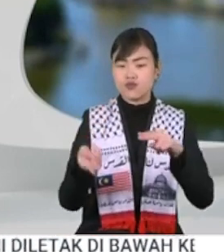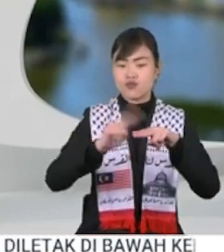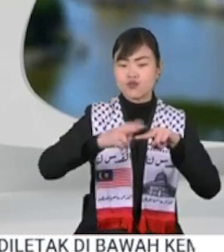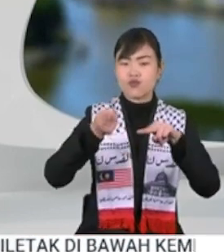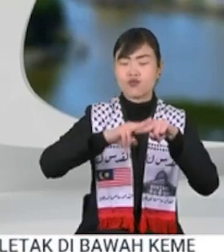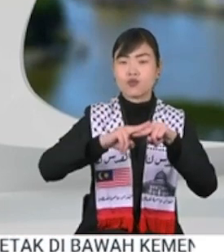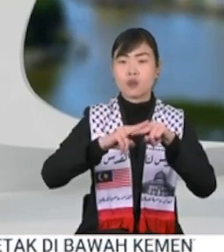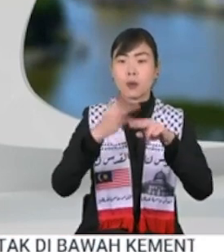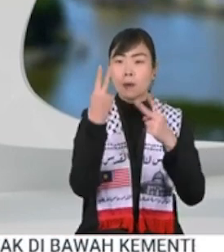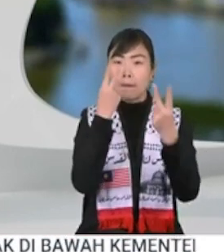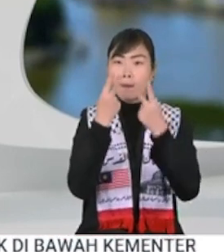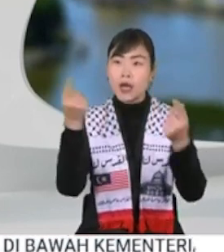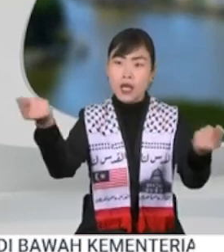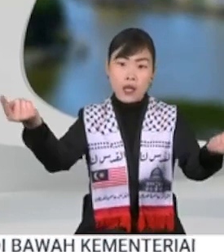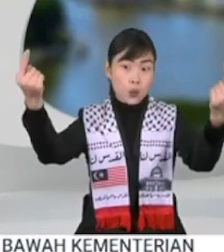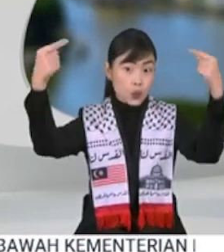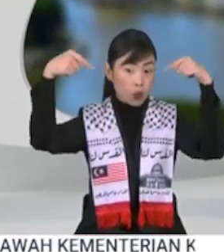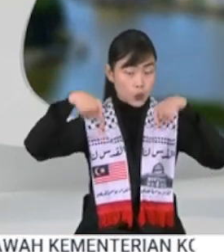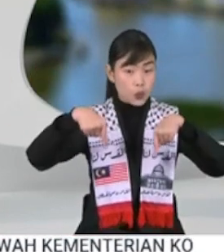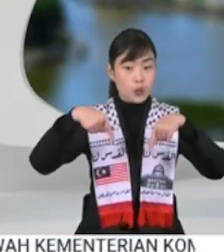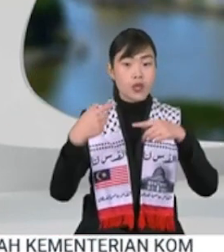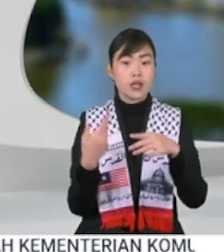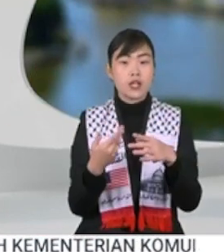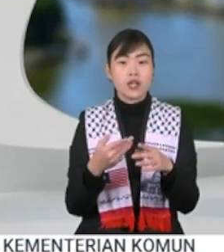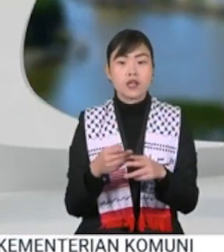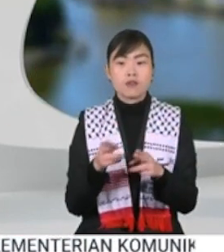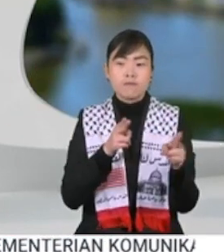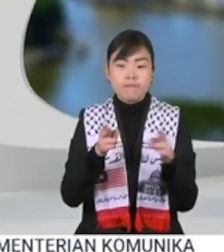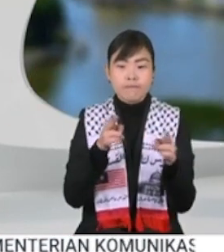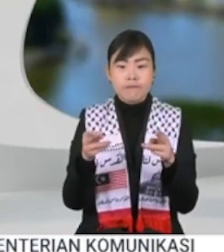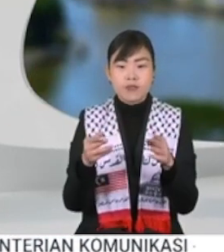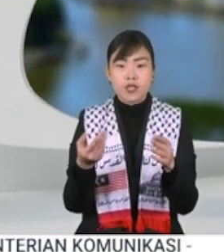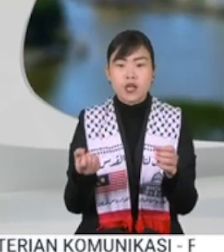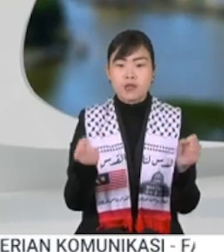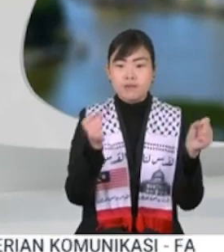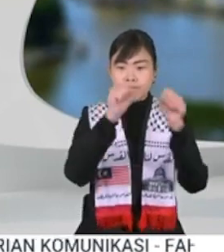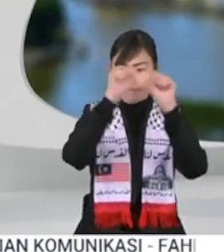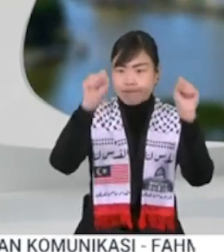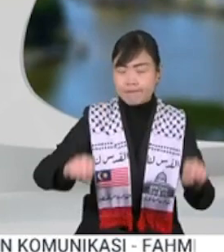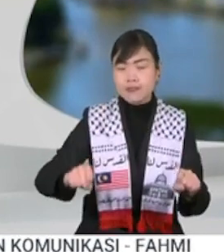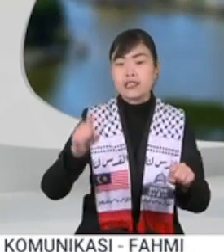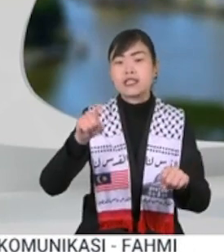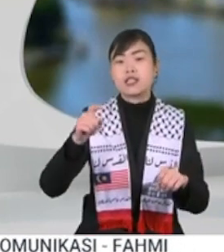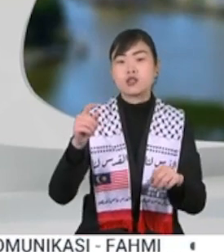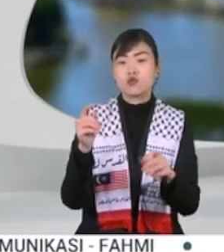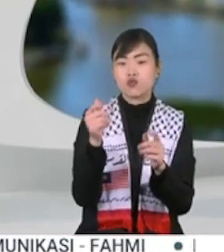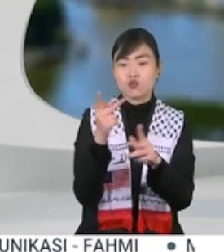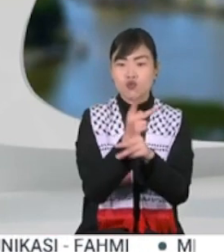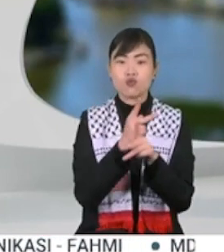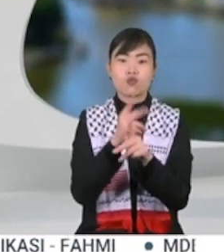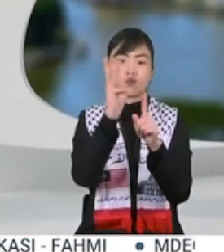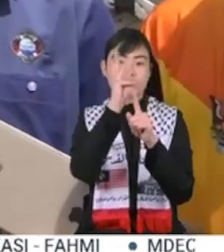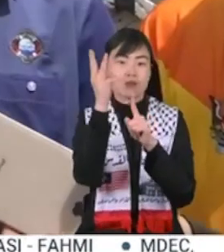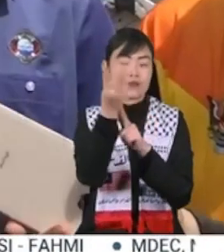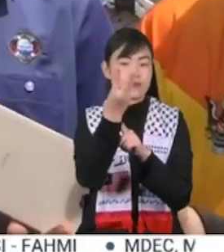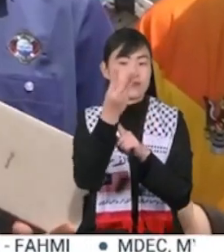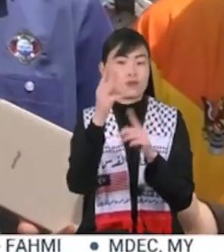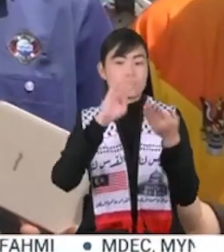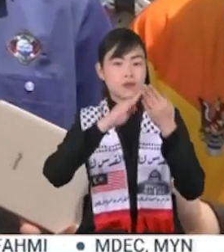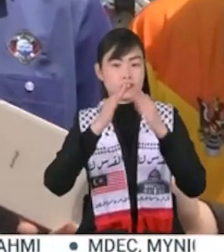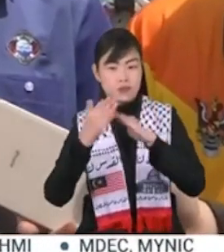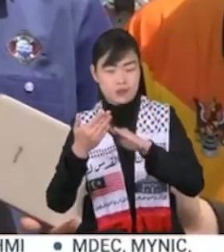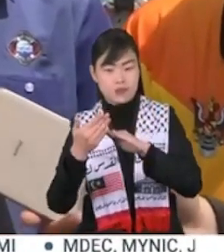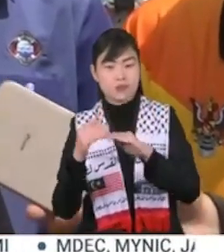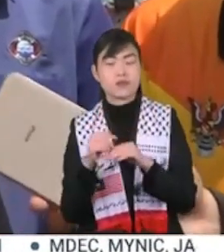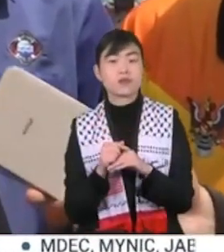jumlah pengunjung ke bandar ini pengurusan yang sistematik perlu bagi menjaga kebajikan komuniti itu